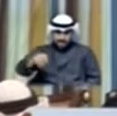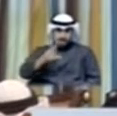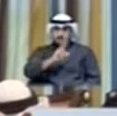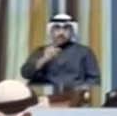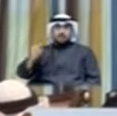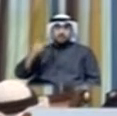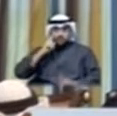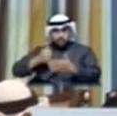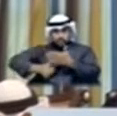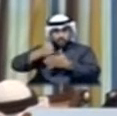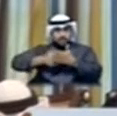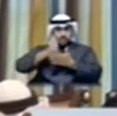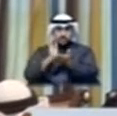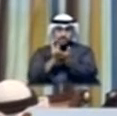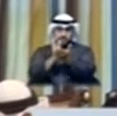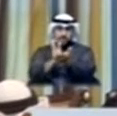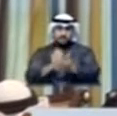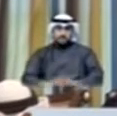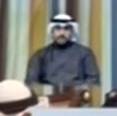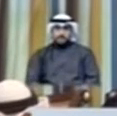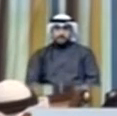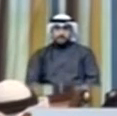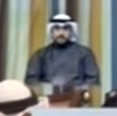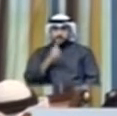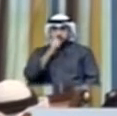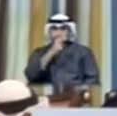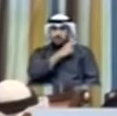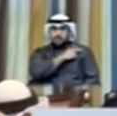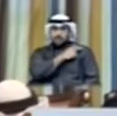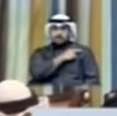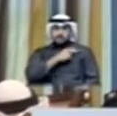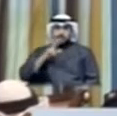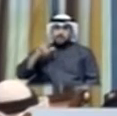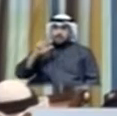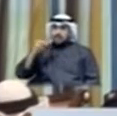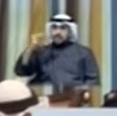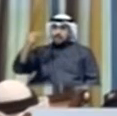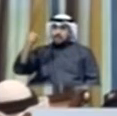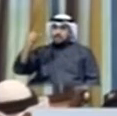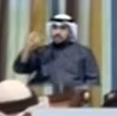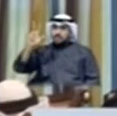التكريم. بالنسبة للأخ فتاح اللي هو عبد الفتاح العالي،